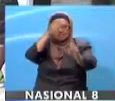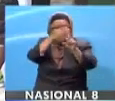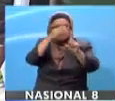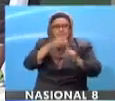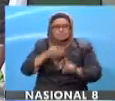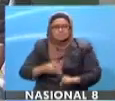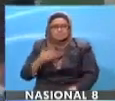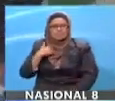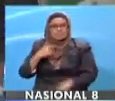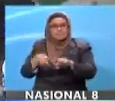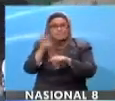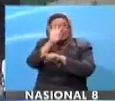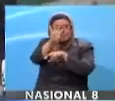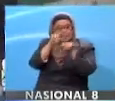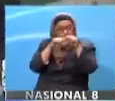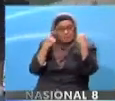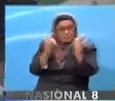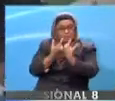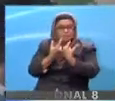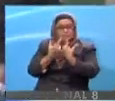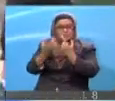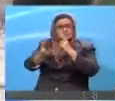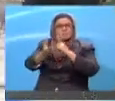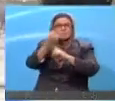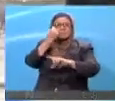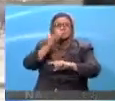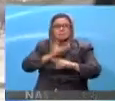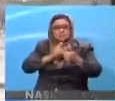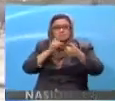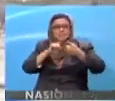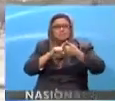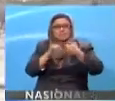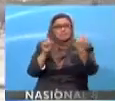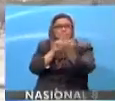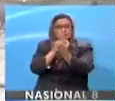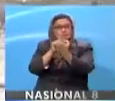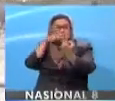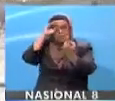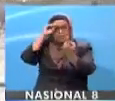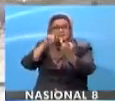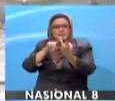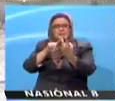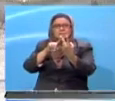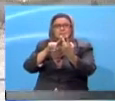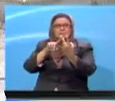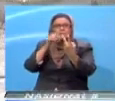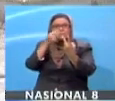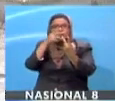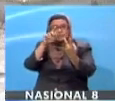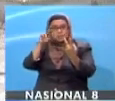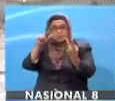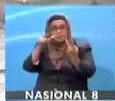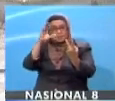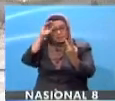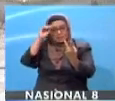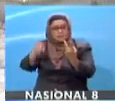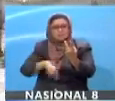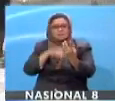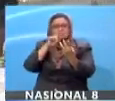berpotensi menyumbang pingat termasuk perseorangan lelaki, shooting lelaki dan perempuan dan kategori double